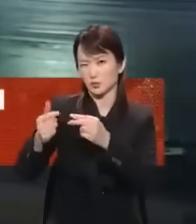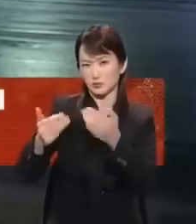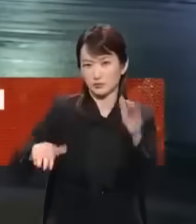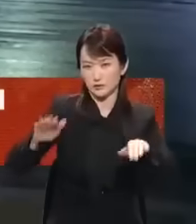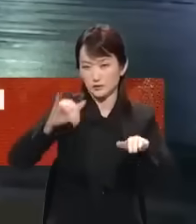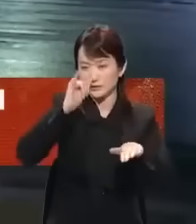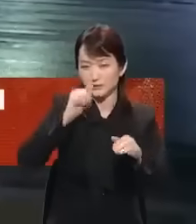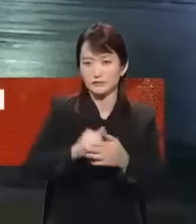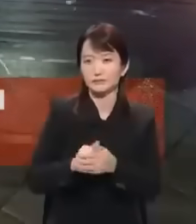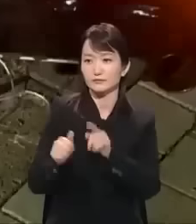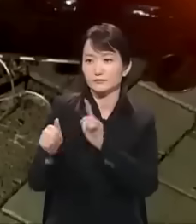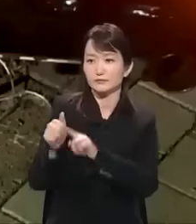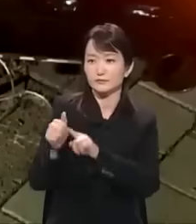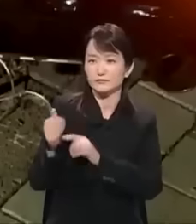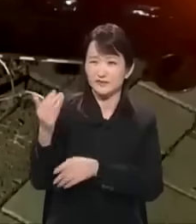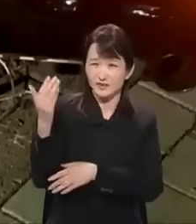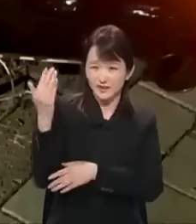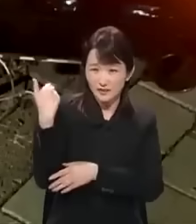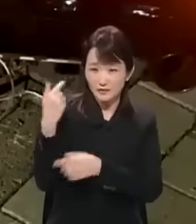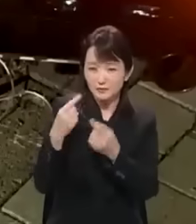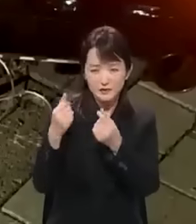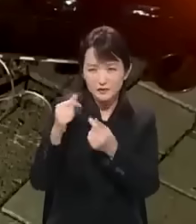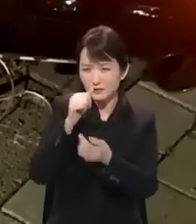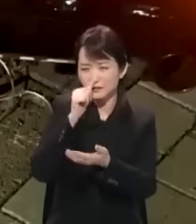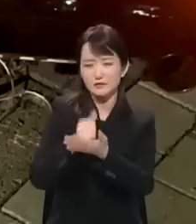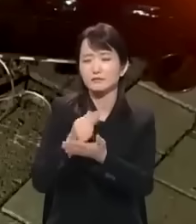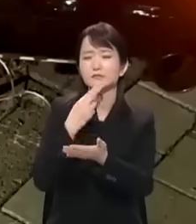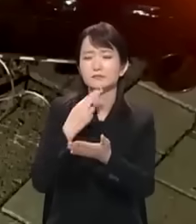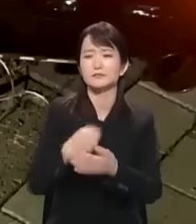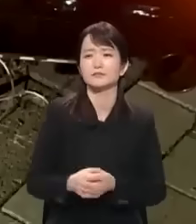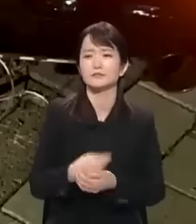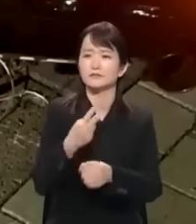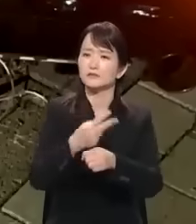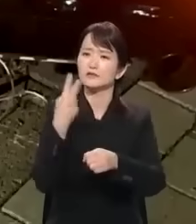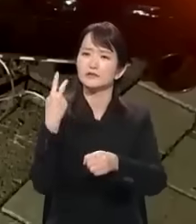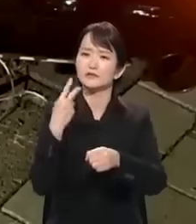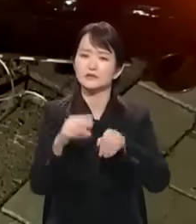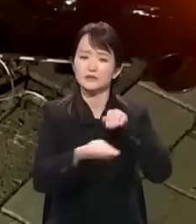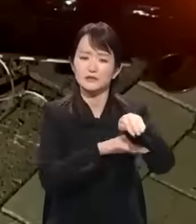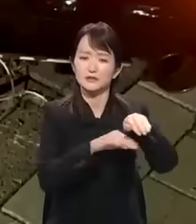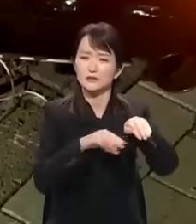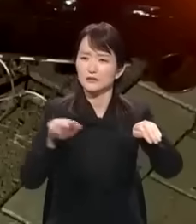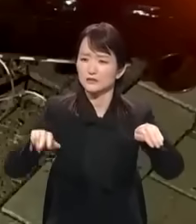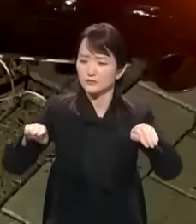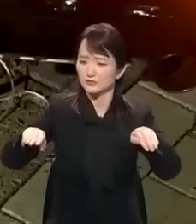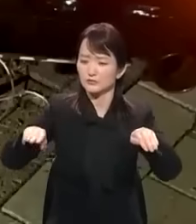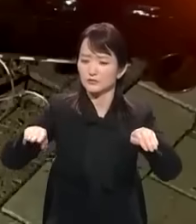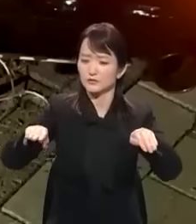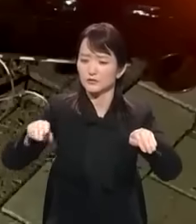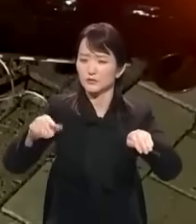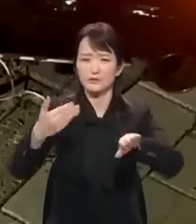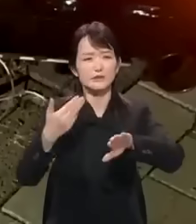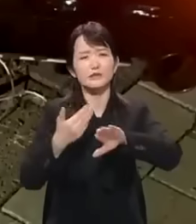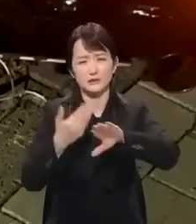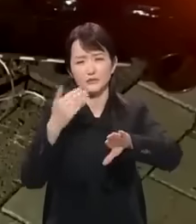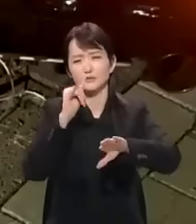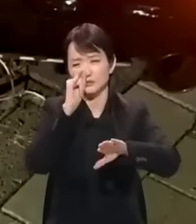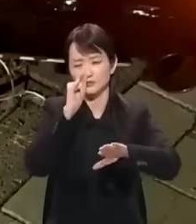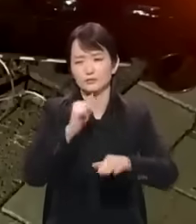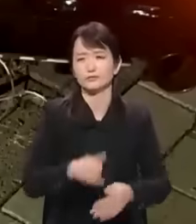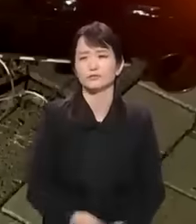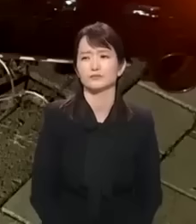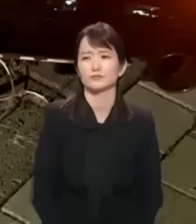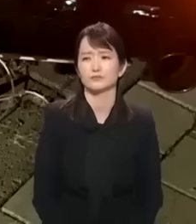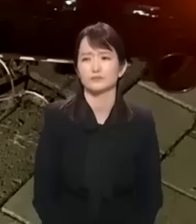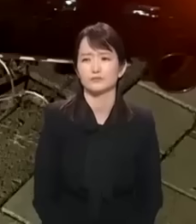가해자이 동정 정가 없는 걸로 확인된 걸 봤을 때는 2년전 차량하고 또이 사랑하고는 좀 다를 수 있다라고 좀 봐야